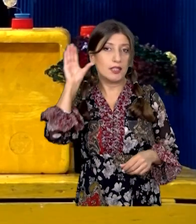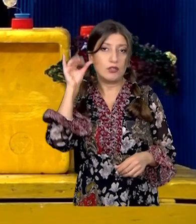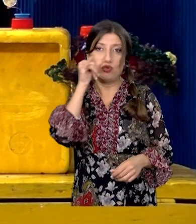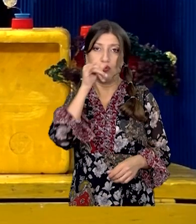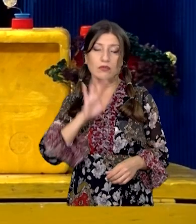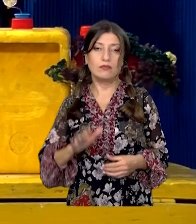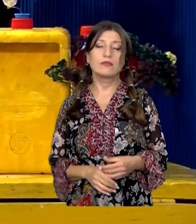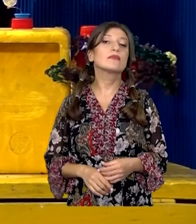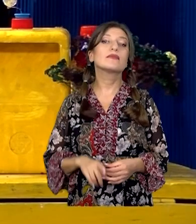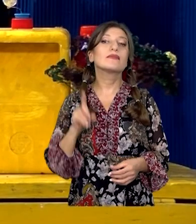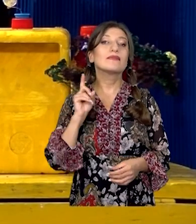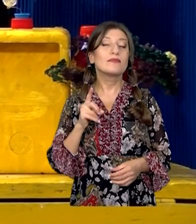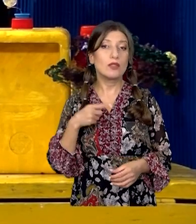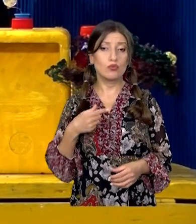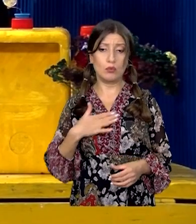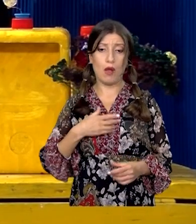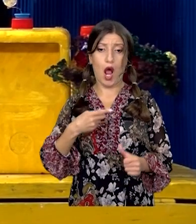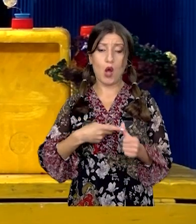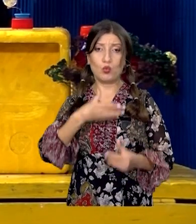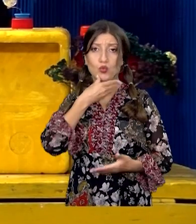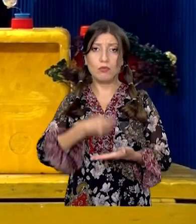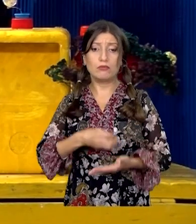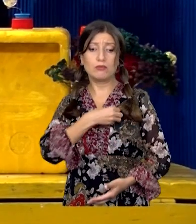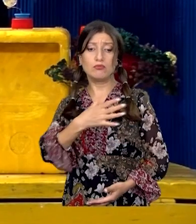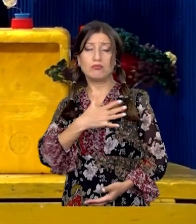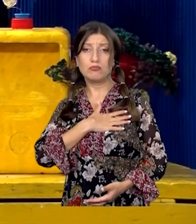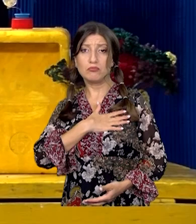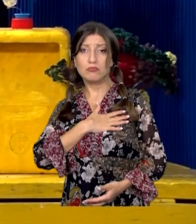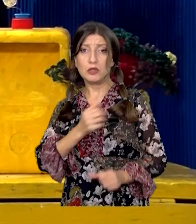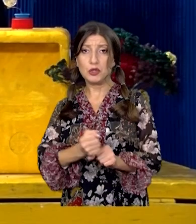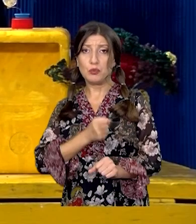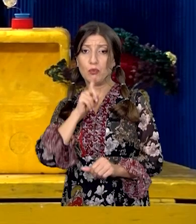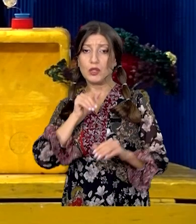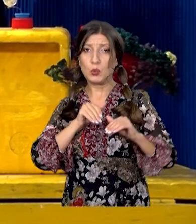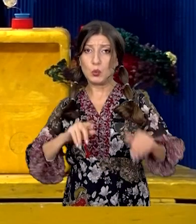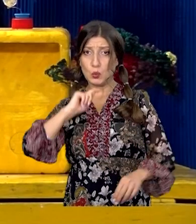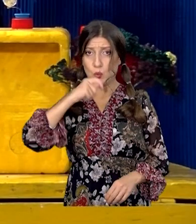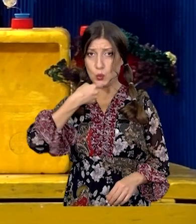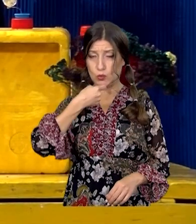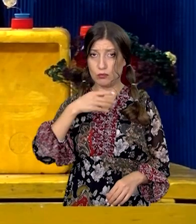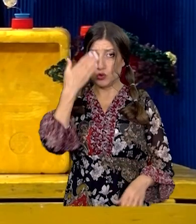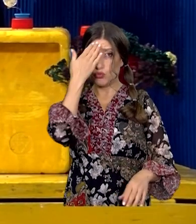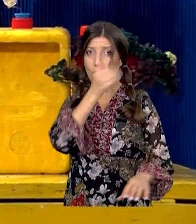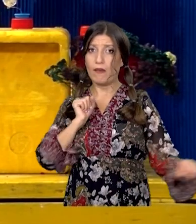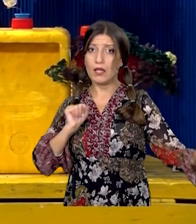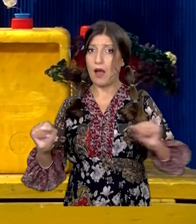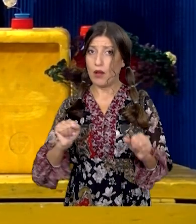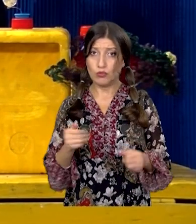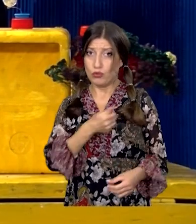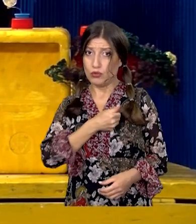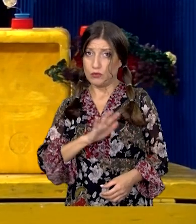հանգիստ լսեմ։ Ահա։ Բայց աննս ուզում ես սեփականաշնորես, ամենից լրացնում ես, հա, բա դեմոկրատիան ուր